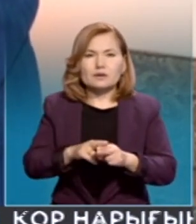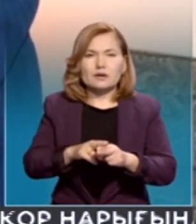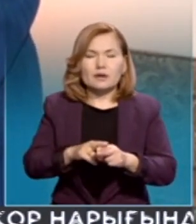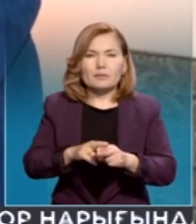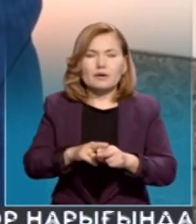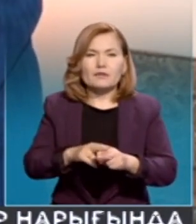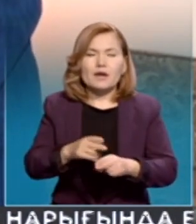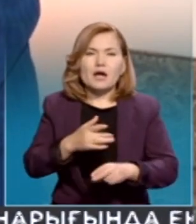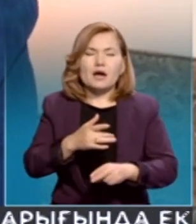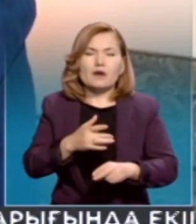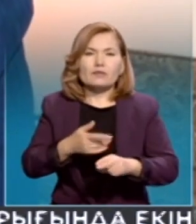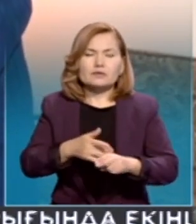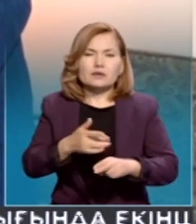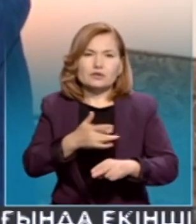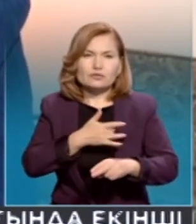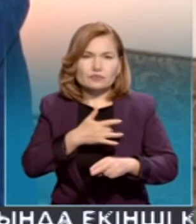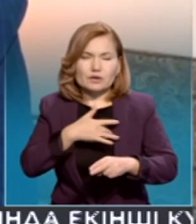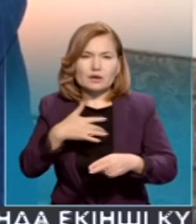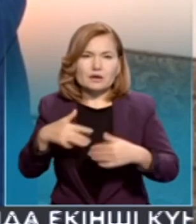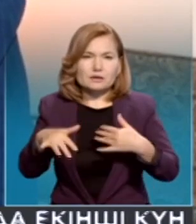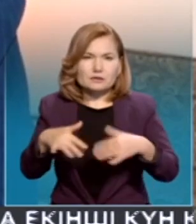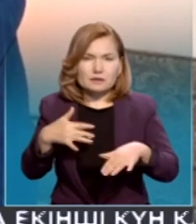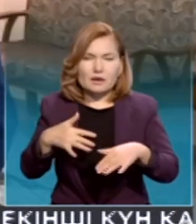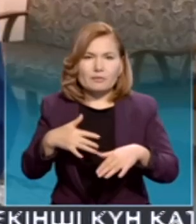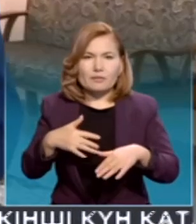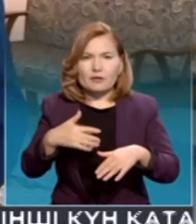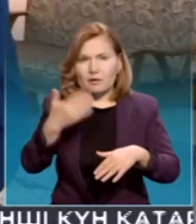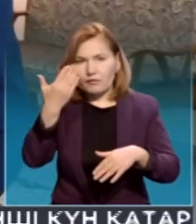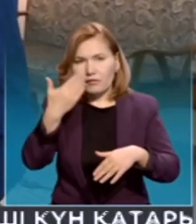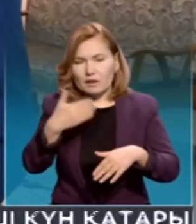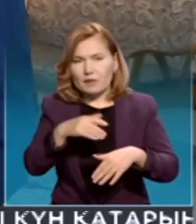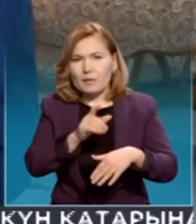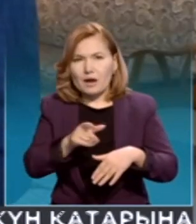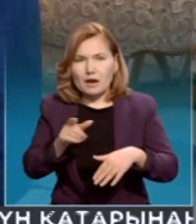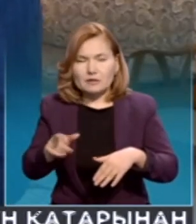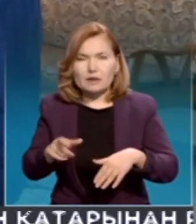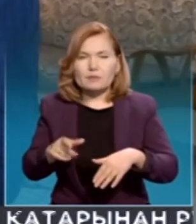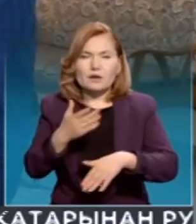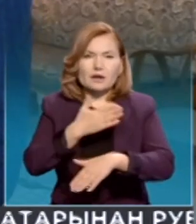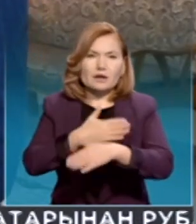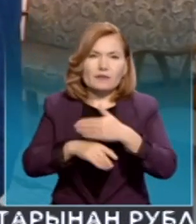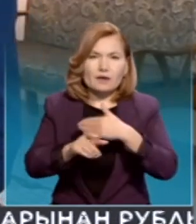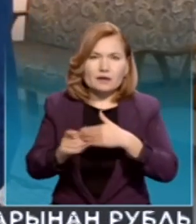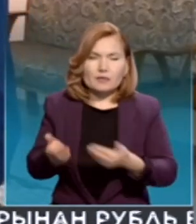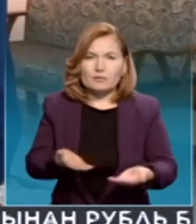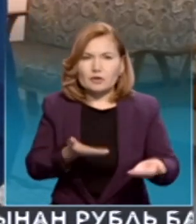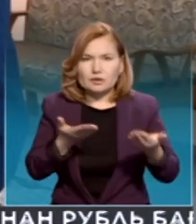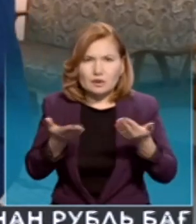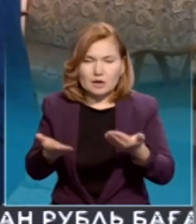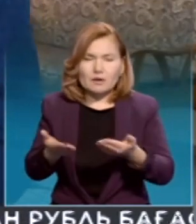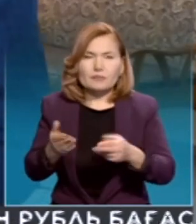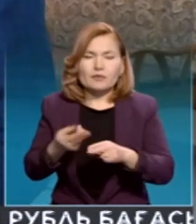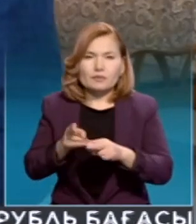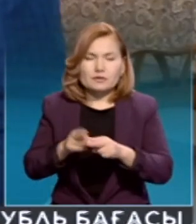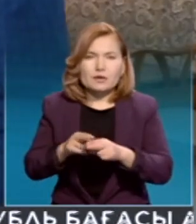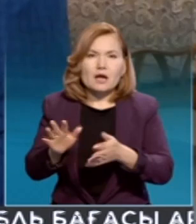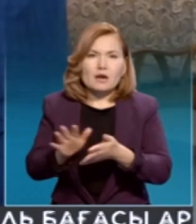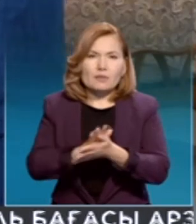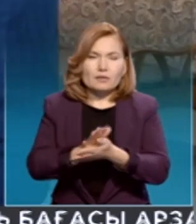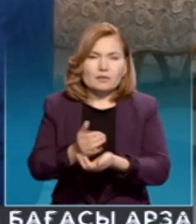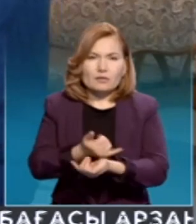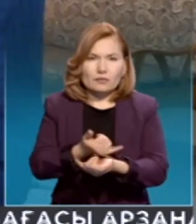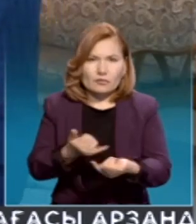инсульт, инфаркт алғаннан кейін ем алатындар болады. Бір 40 адам да, әзірше бір 40 адам жұмыс